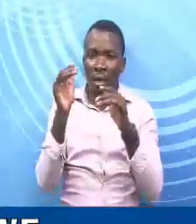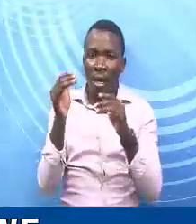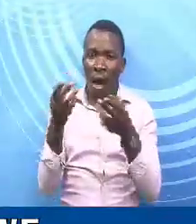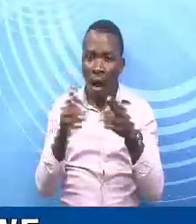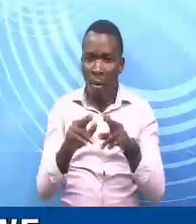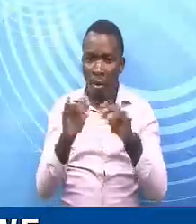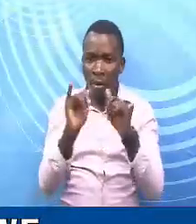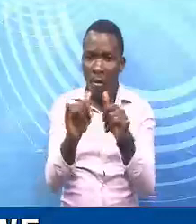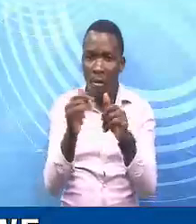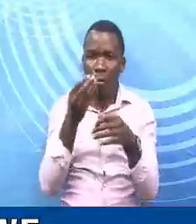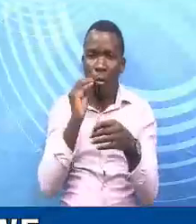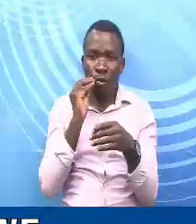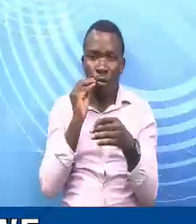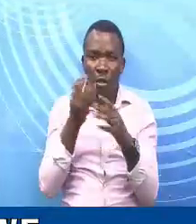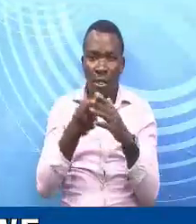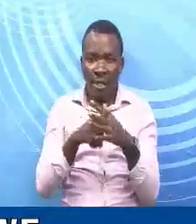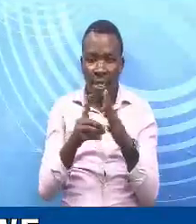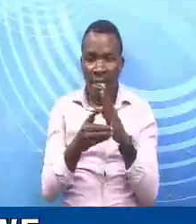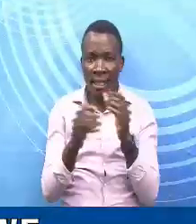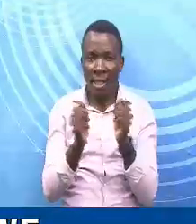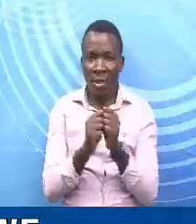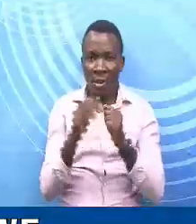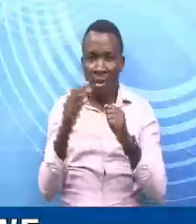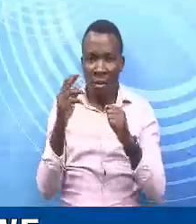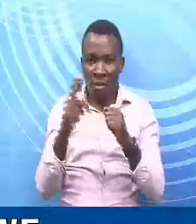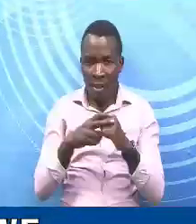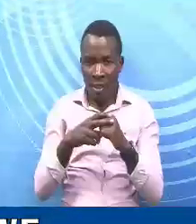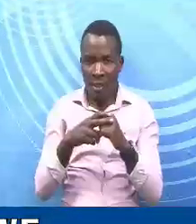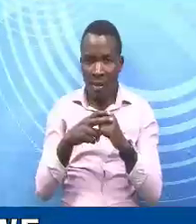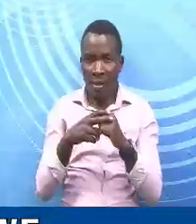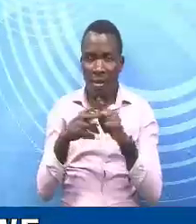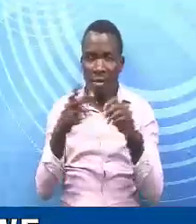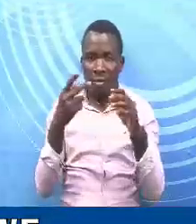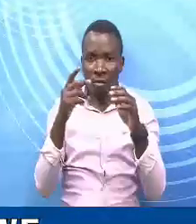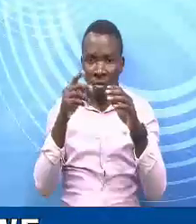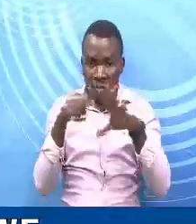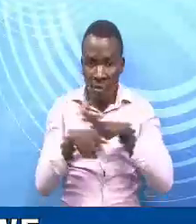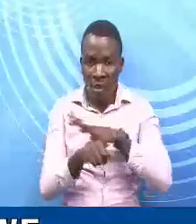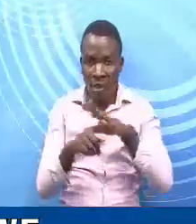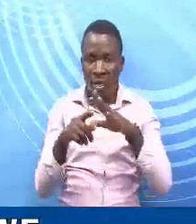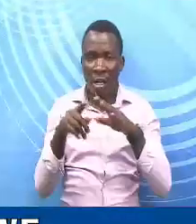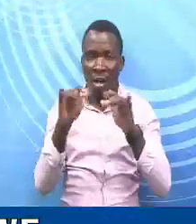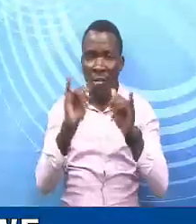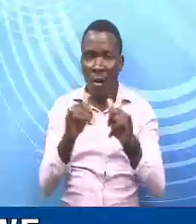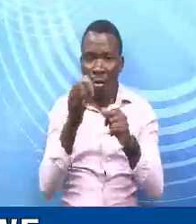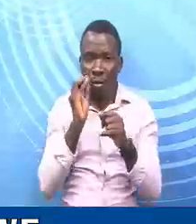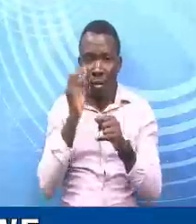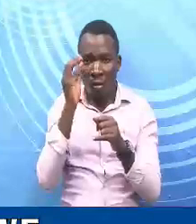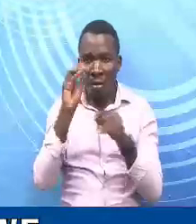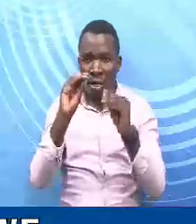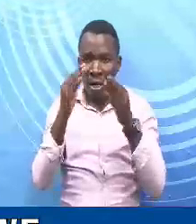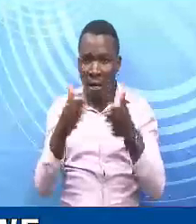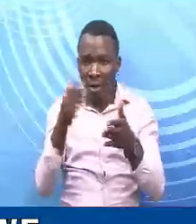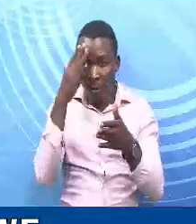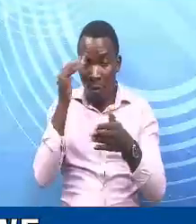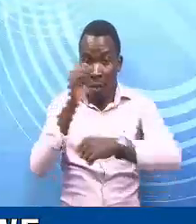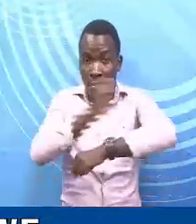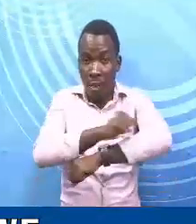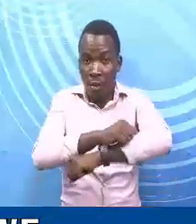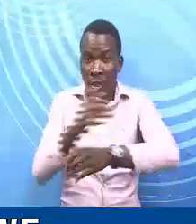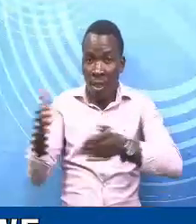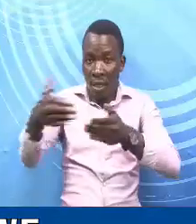17. Yego. Tugiye muri lockdown rero n'abarimu kubera ko n'ibigo byari bifunze ntabwo bagombaga